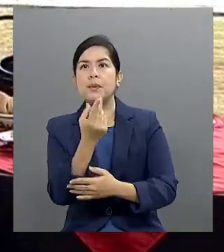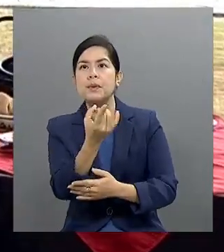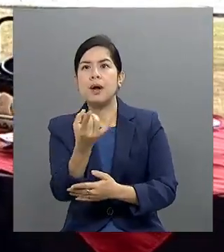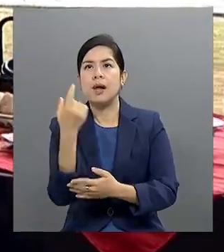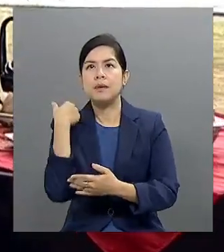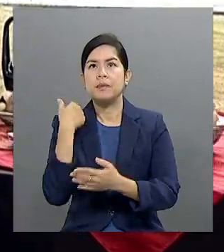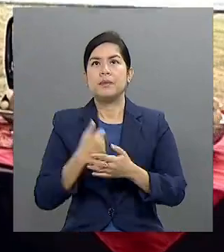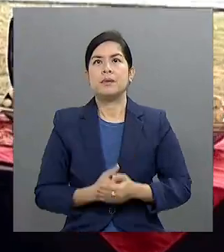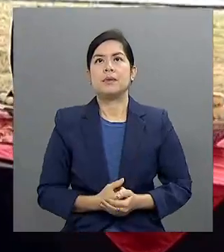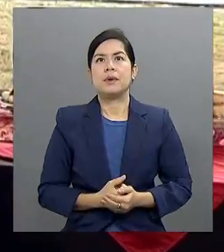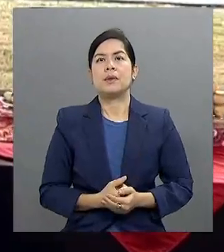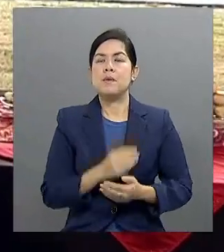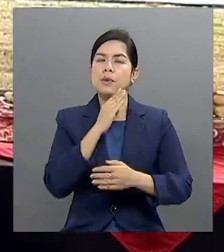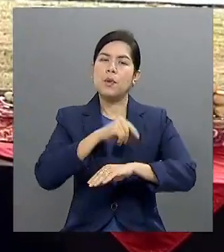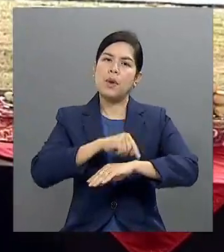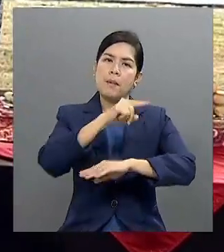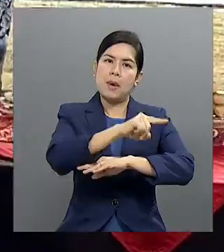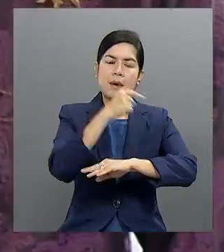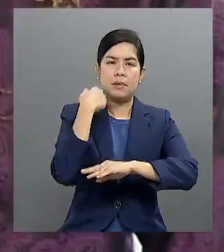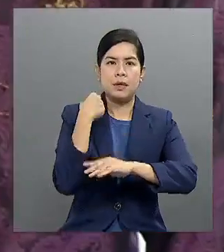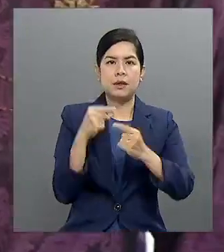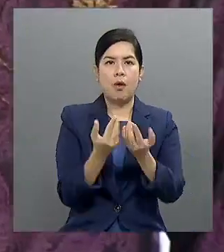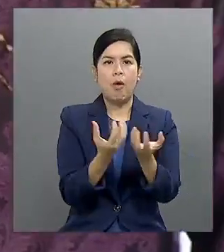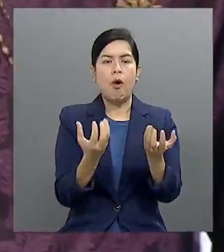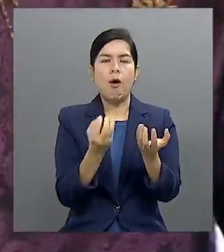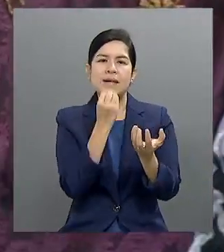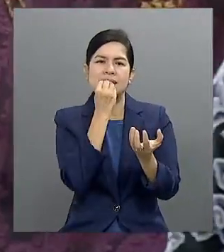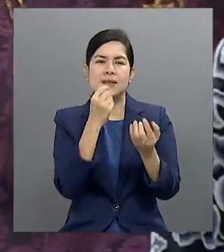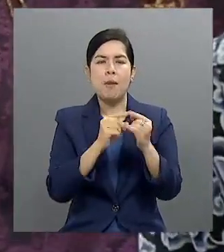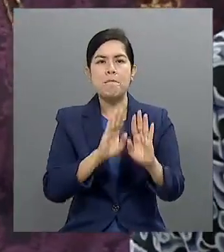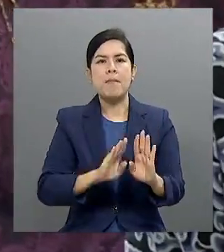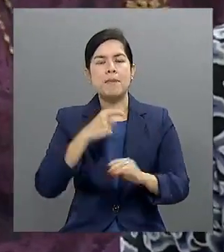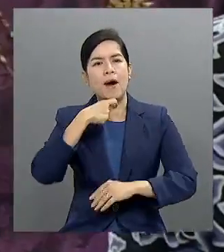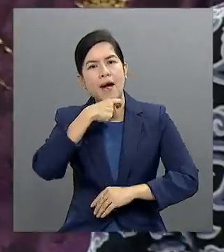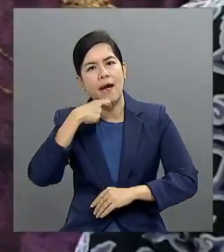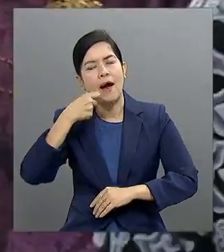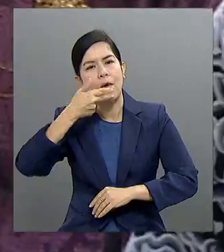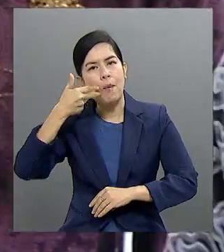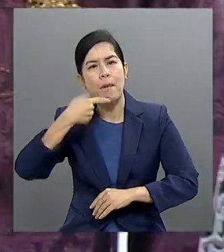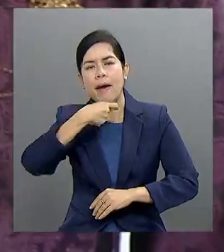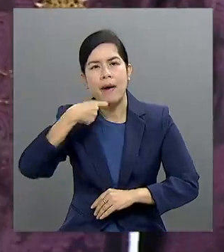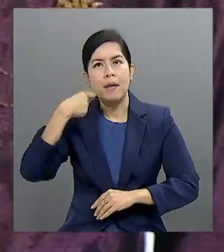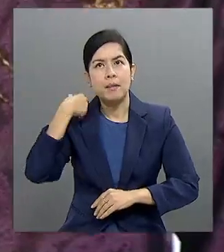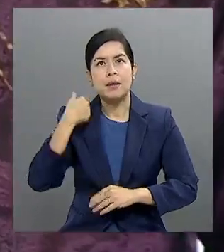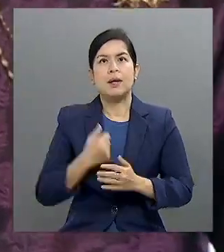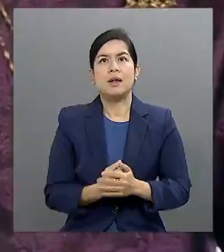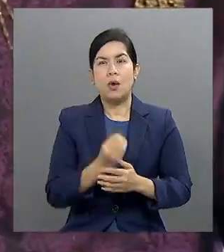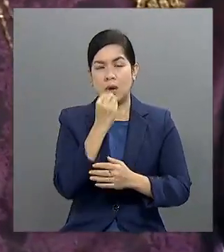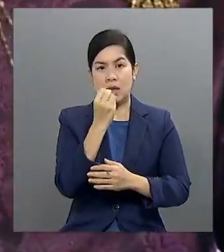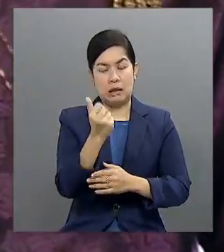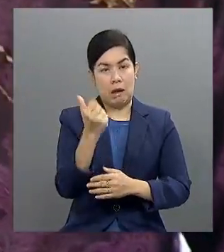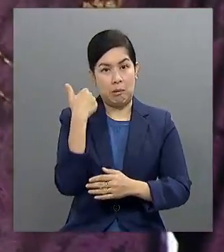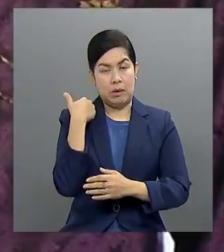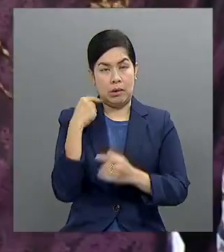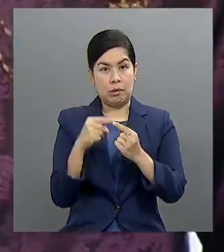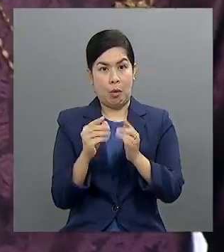ยามบ่ายเนี่ยครับยังมีขนมแห้งที่เข้ามาในชีวิตประจำวันของเรานะครับงั้นไม่ต้องกลัวว่าทำไมเรากินได้ถึง6มื้อนะครับเพราะเรามีขนมแห้งด้วยนะครับ